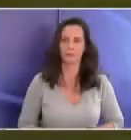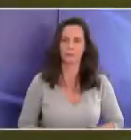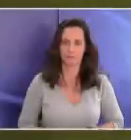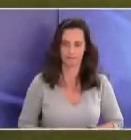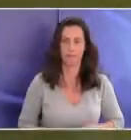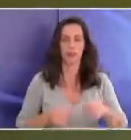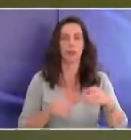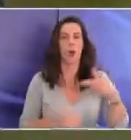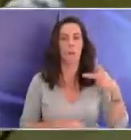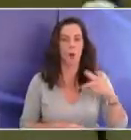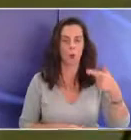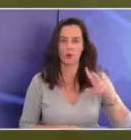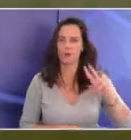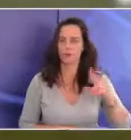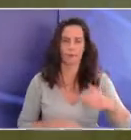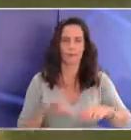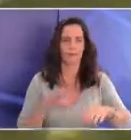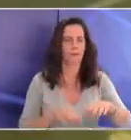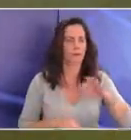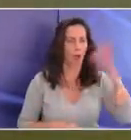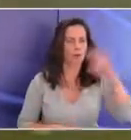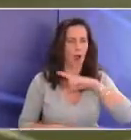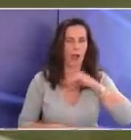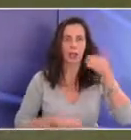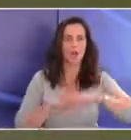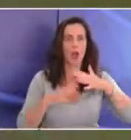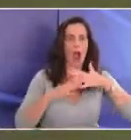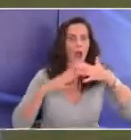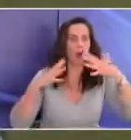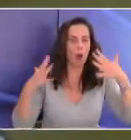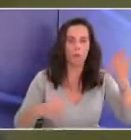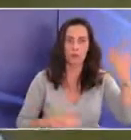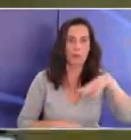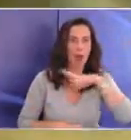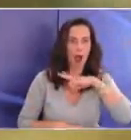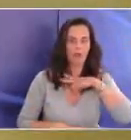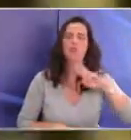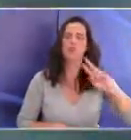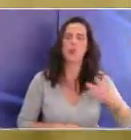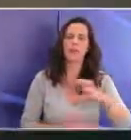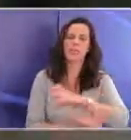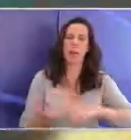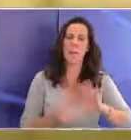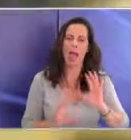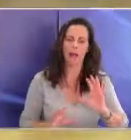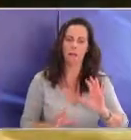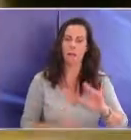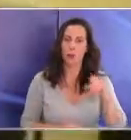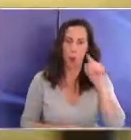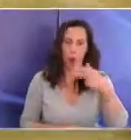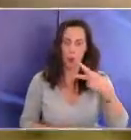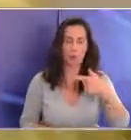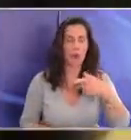פול גסקווין, כוכב נבחרת אנגליה לשעבר, ואחד הכישרונות הגדולים ביותר שיצאו מהממלכה, שוב הסתבך עם החוק.